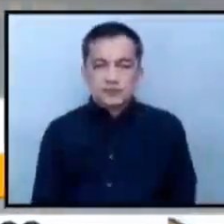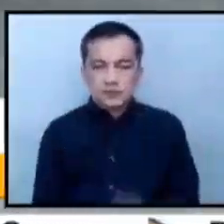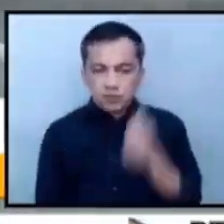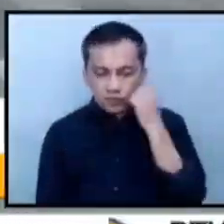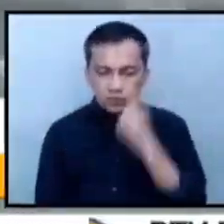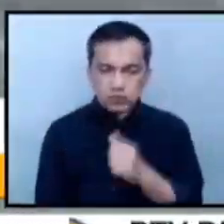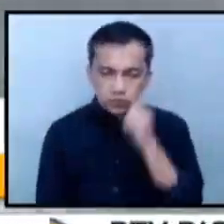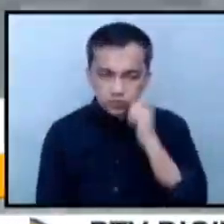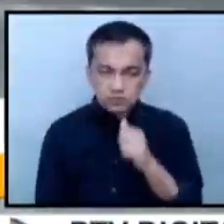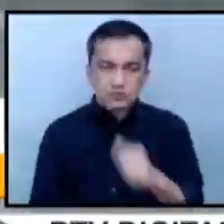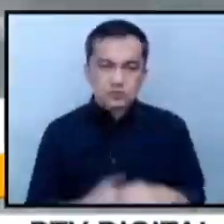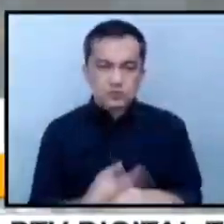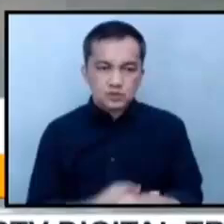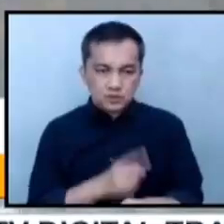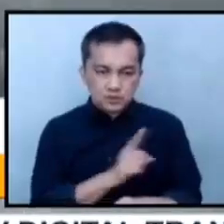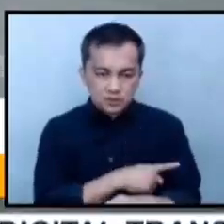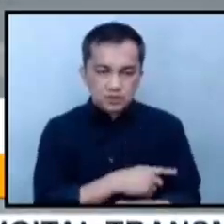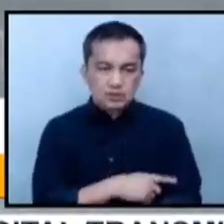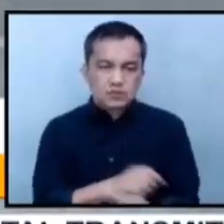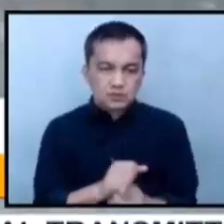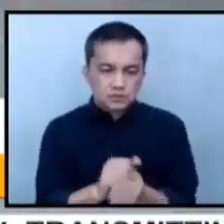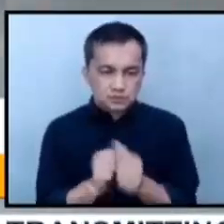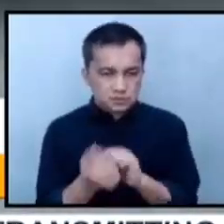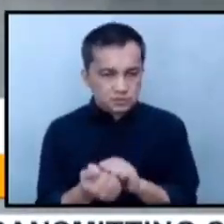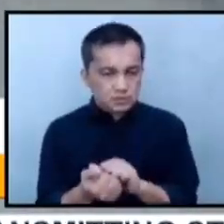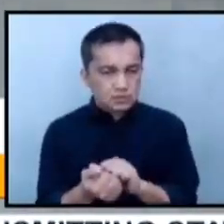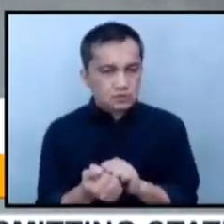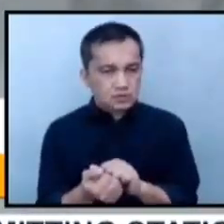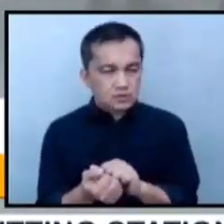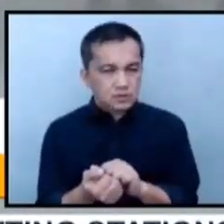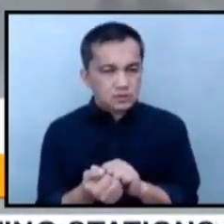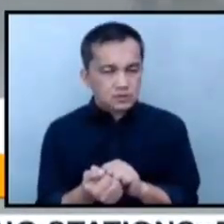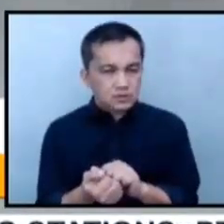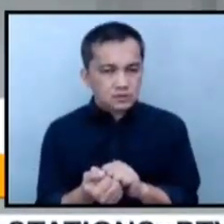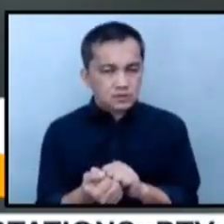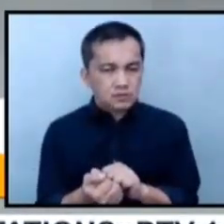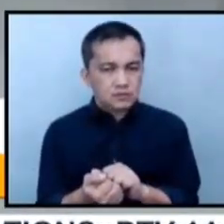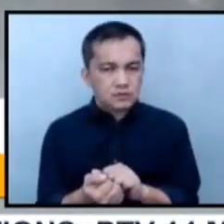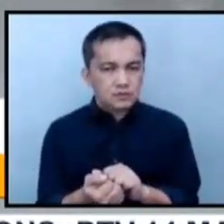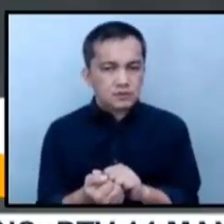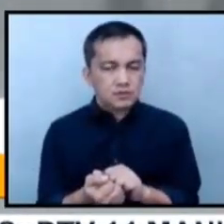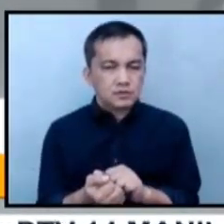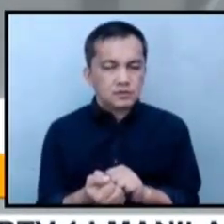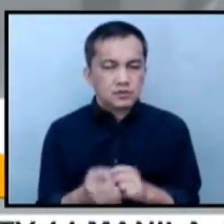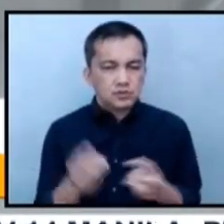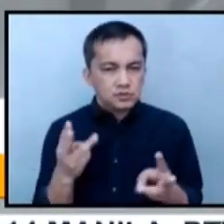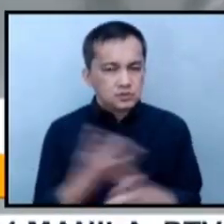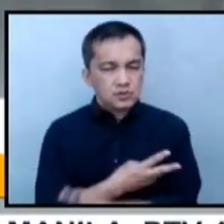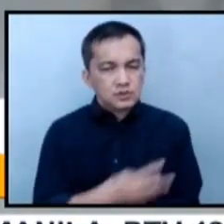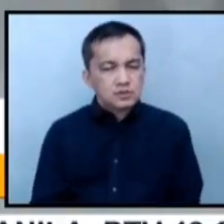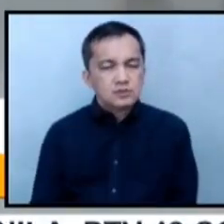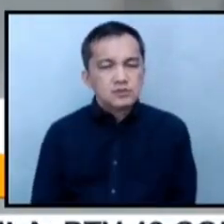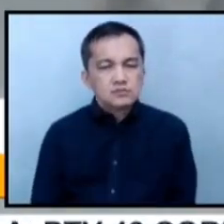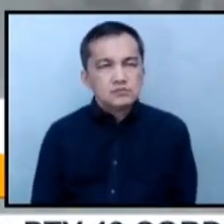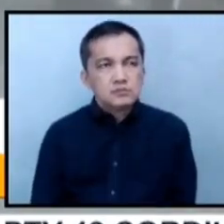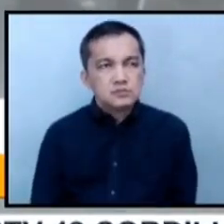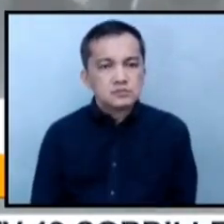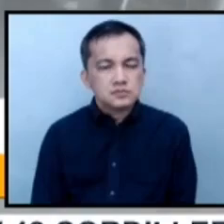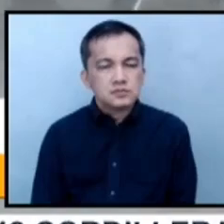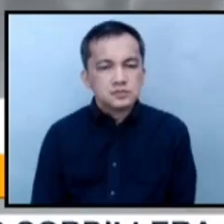lumalakas mas nagigiging ang hagupit nito may tumitindi mas maraming